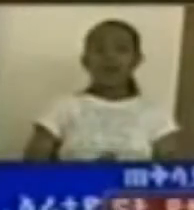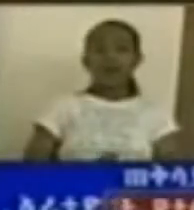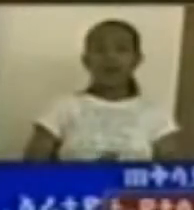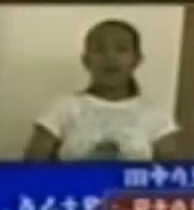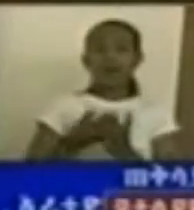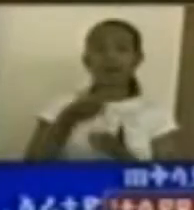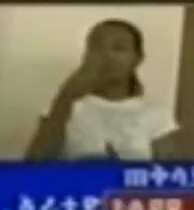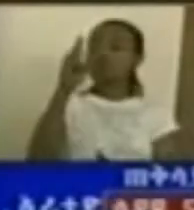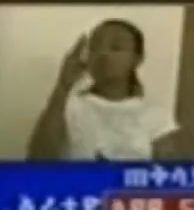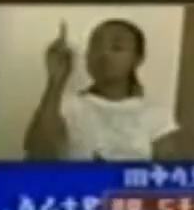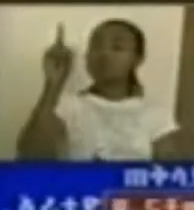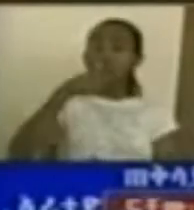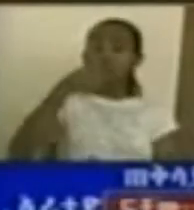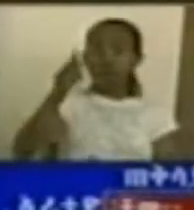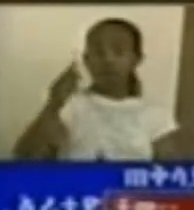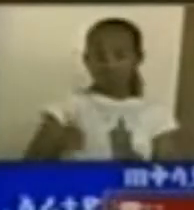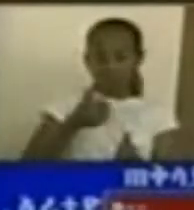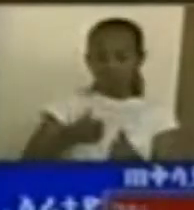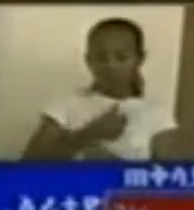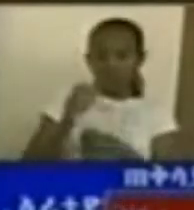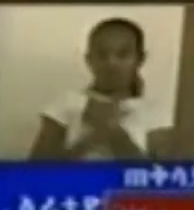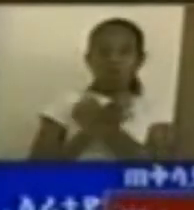እነዚህ ሱፊነት ተከታዮች የሀገራችን